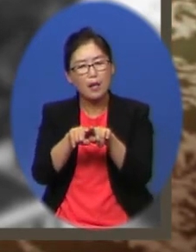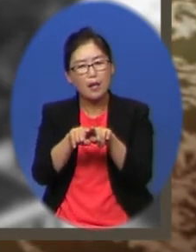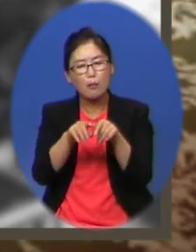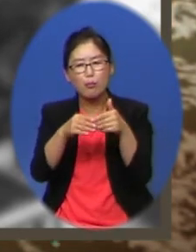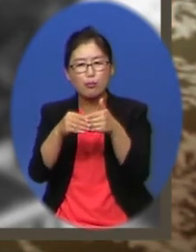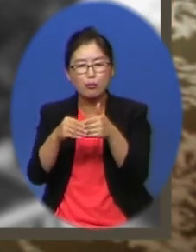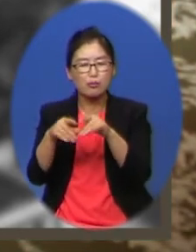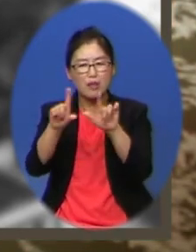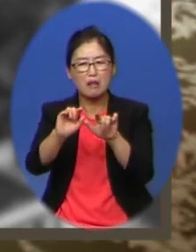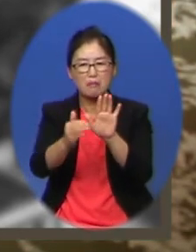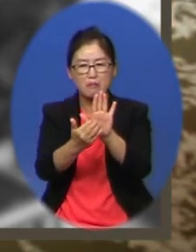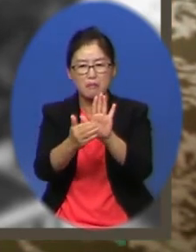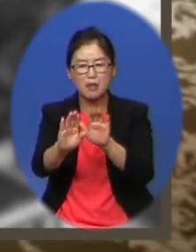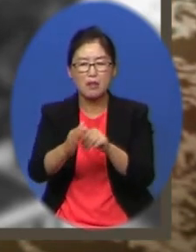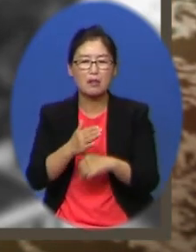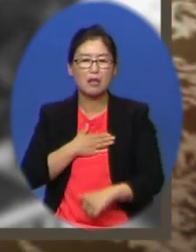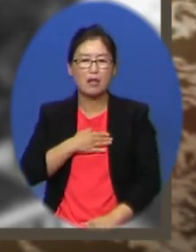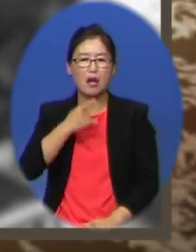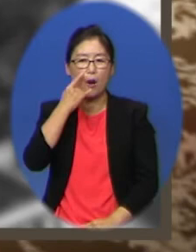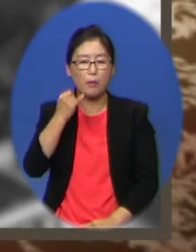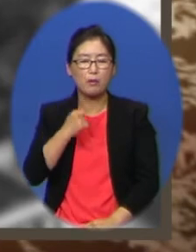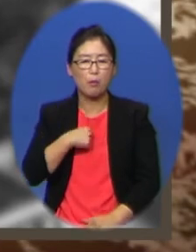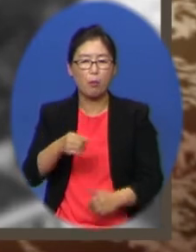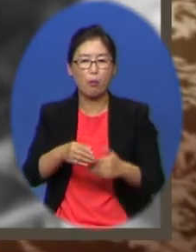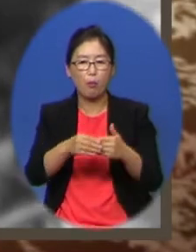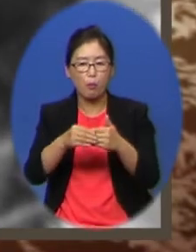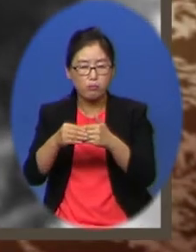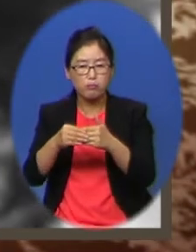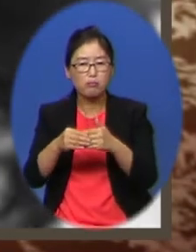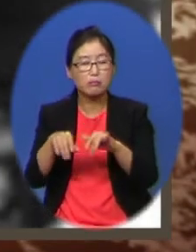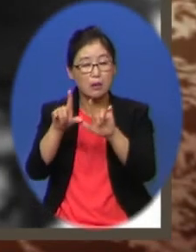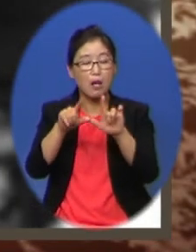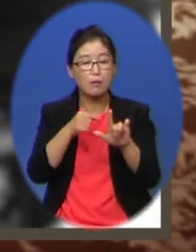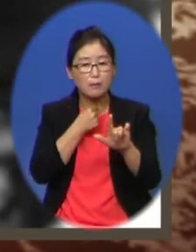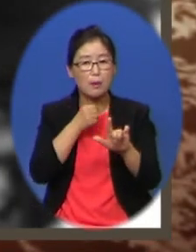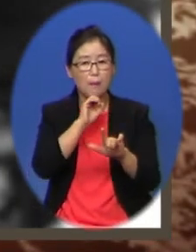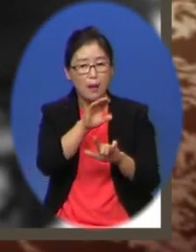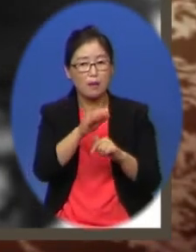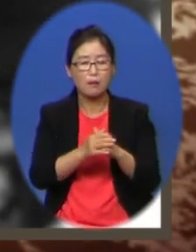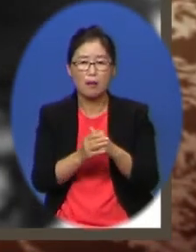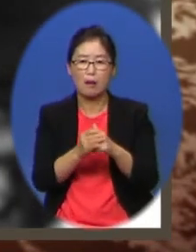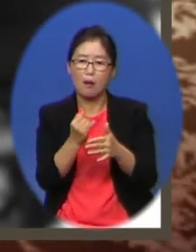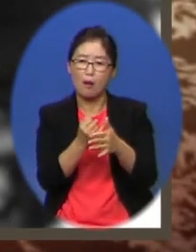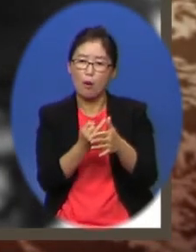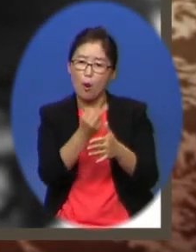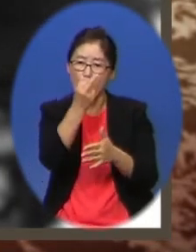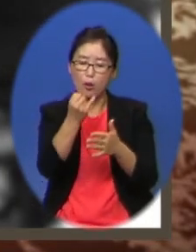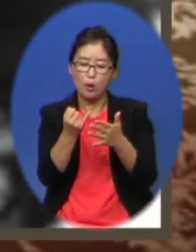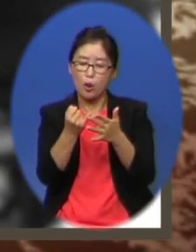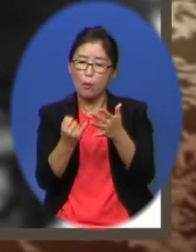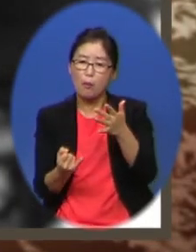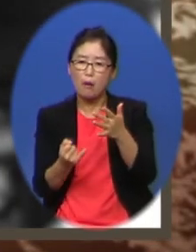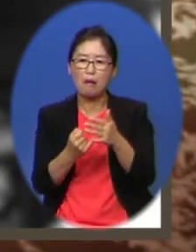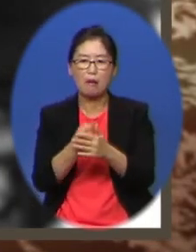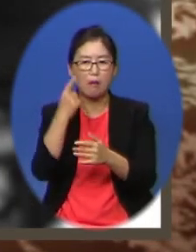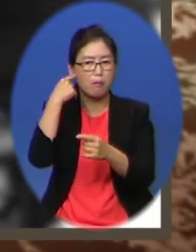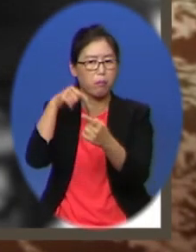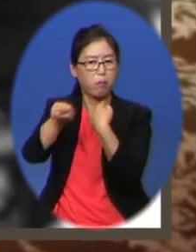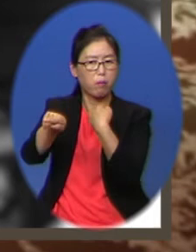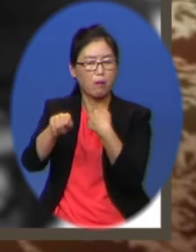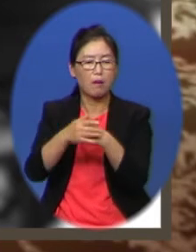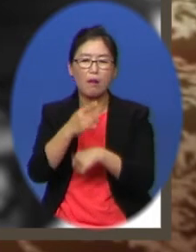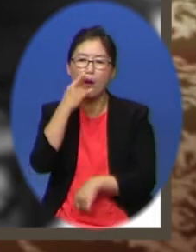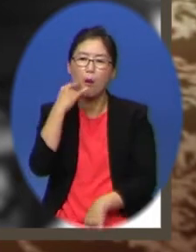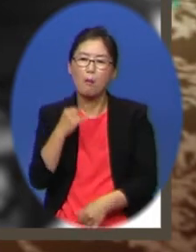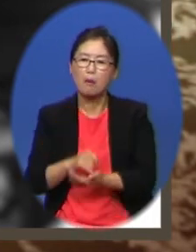했지만 형제들의 반응은 예상 밖이었습니다. 제가 어머니를 잘 돌볼 것이라는 보장이 없고 어머니의